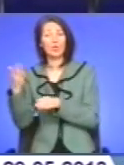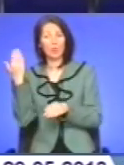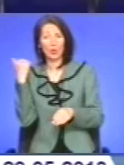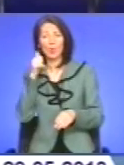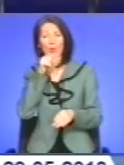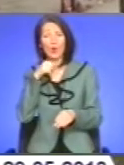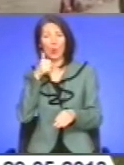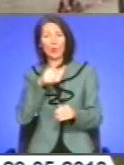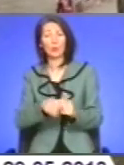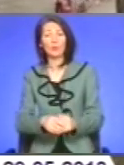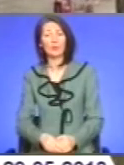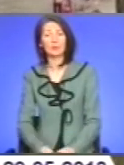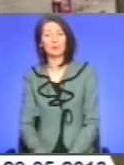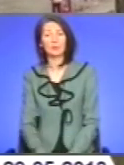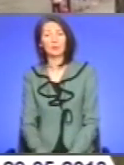роком.